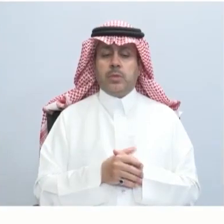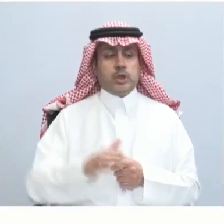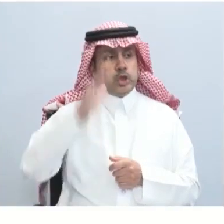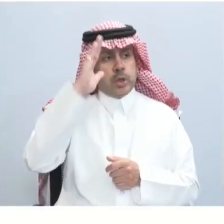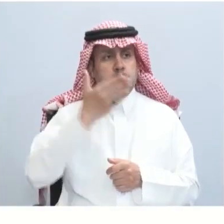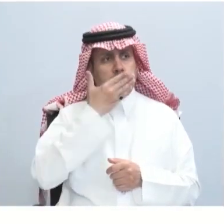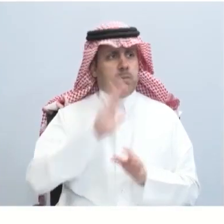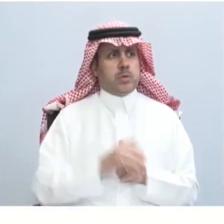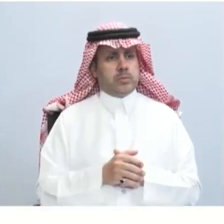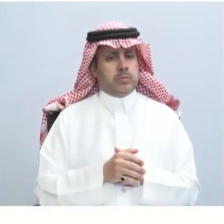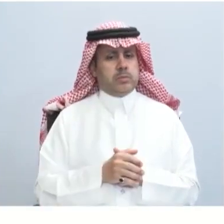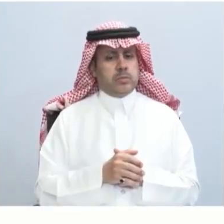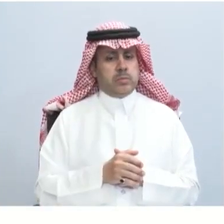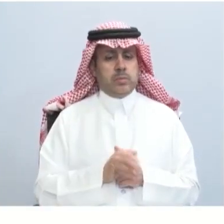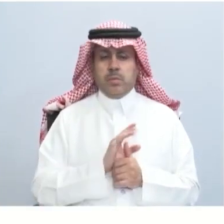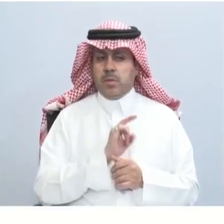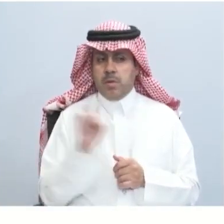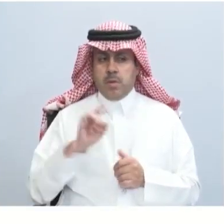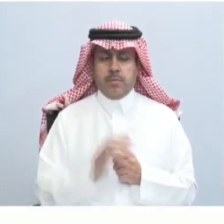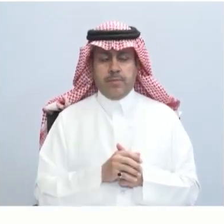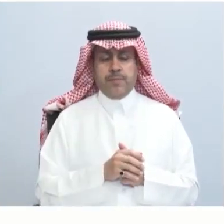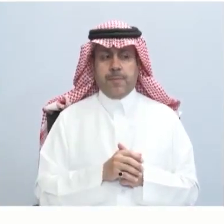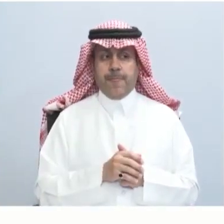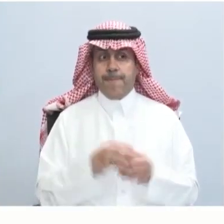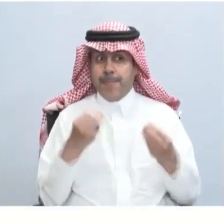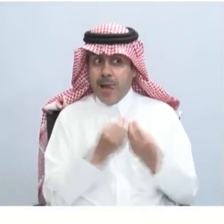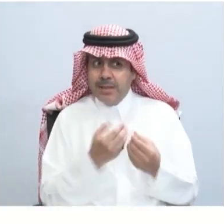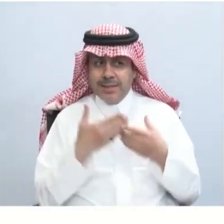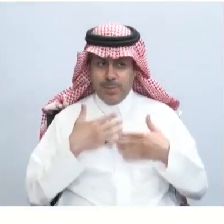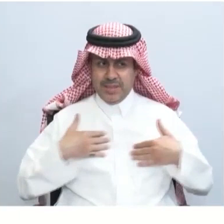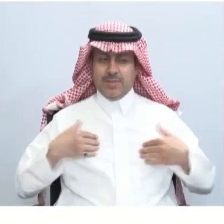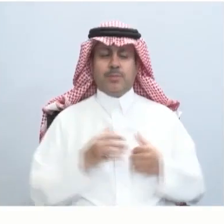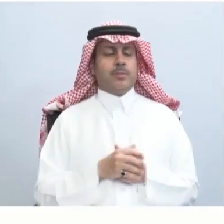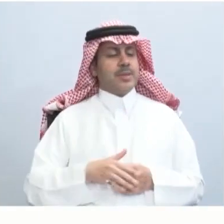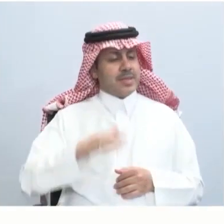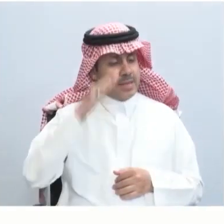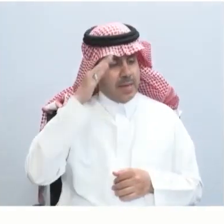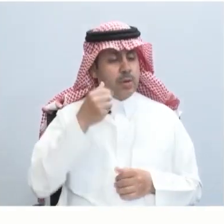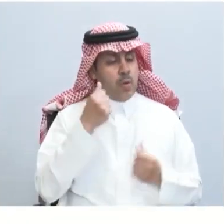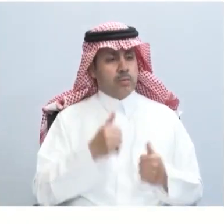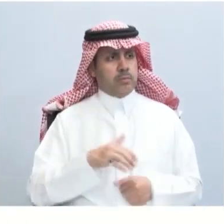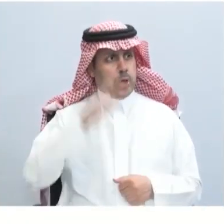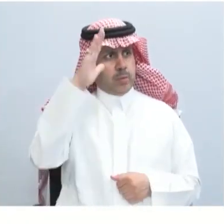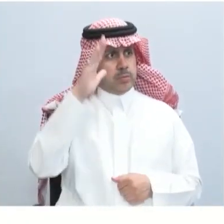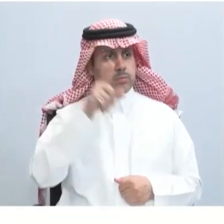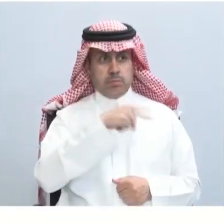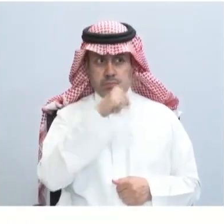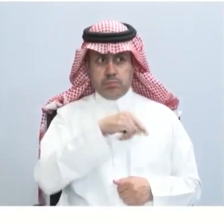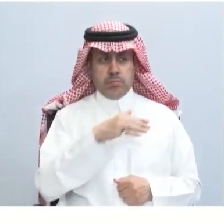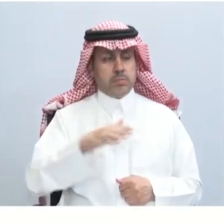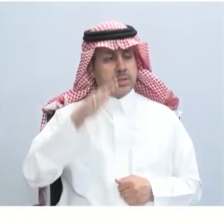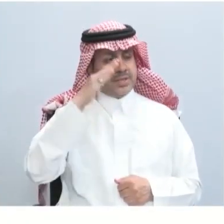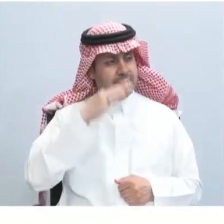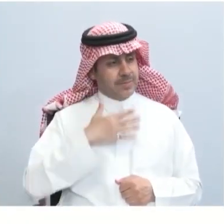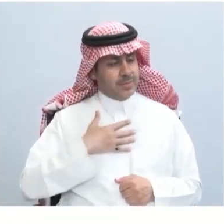السلام عليكم يكفي وما يصحب من التبسم وطلاقه الوجه من المظاهر الحسنه التي تنمي